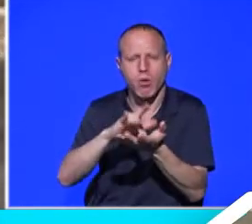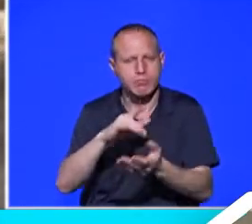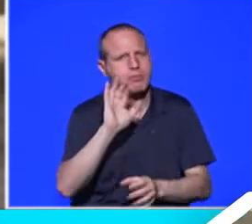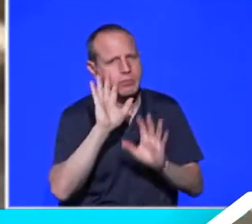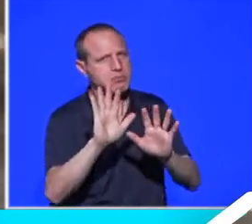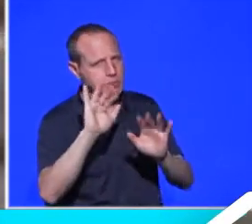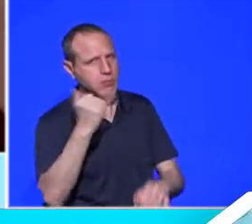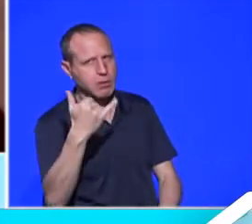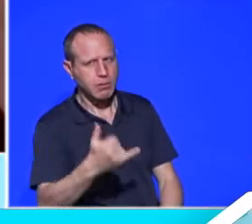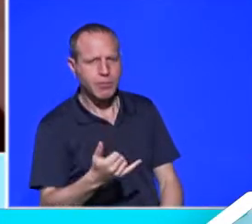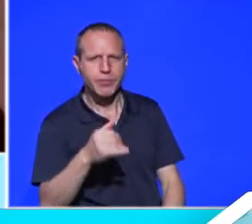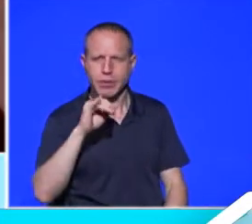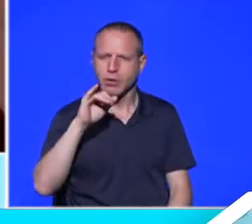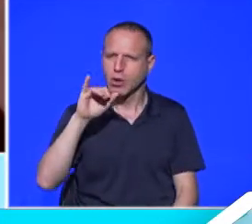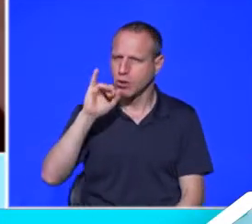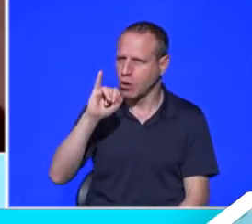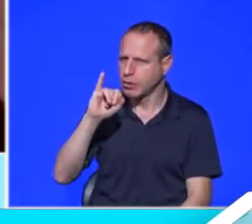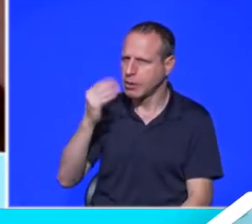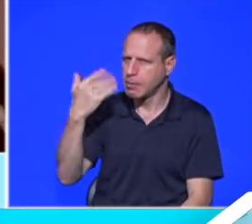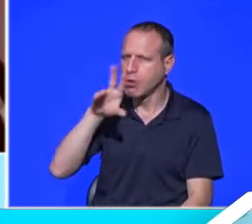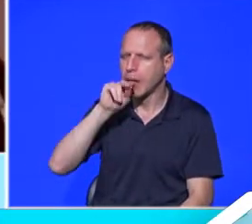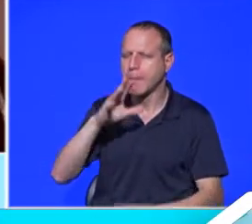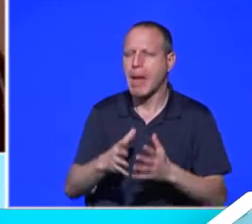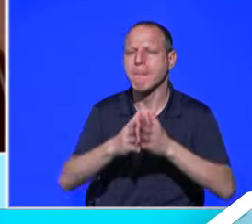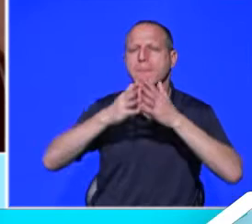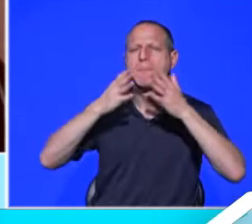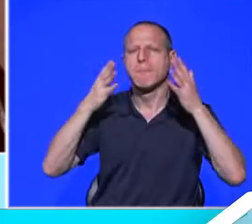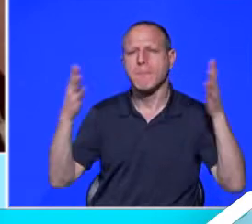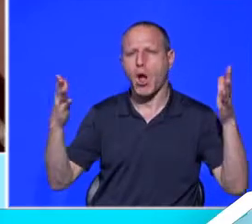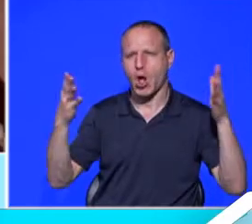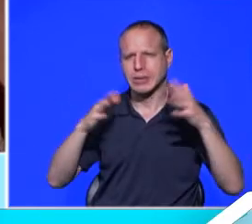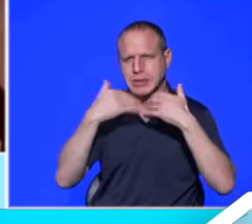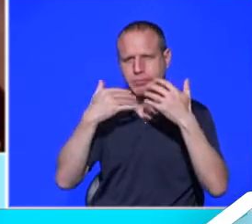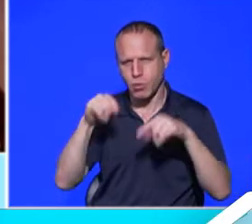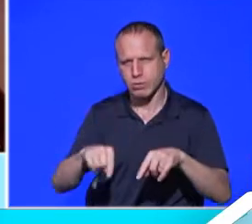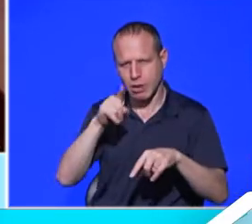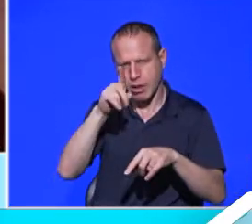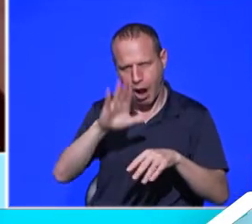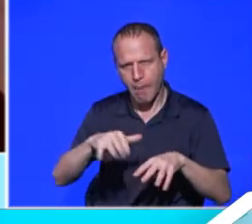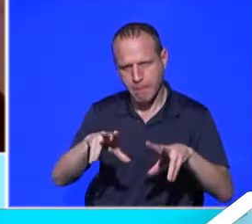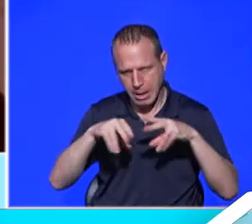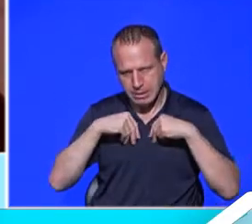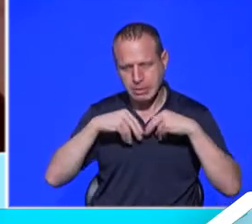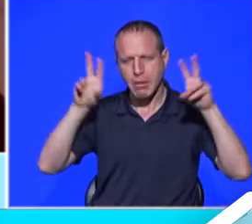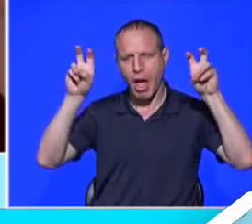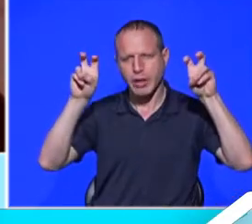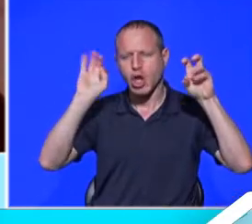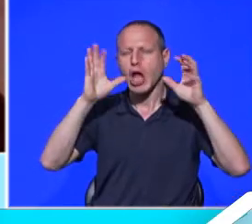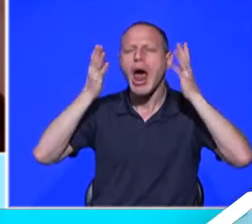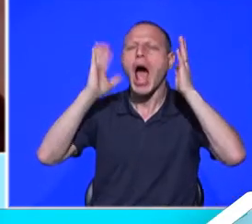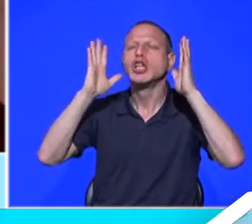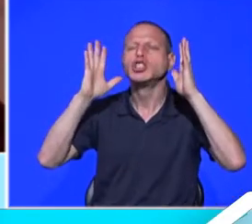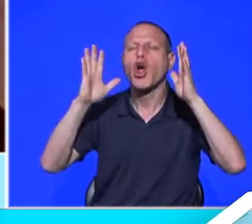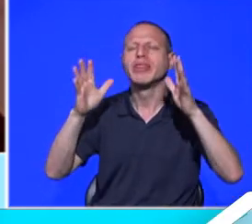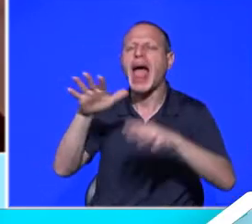טוב, יוני, בוא נדבר על המקרו של הסיפור הזה. אתה גם מסכים להגדרה של אסון אקולוגי,